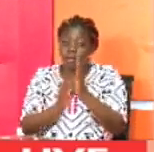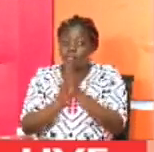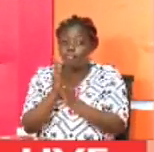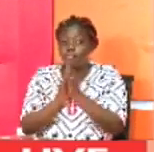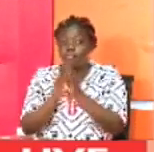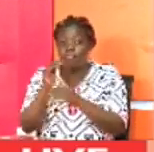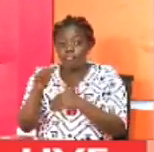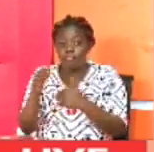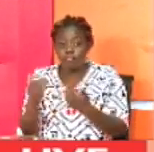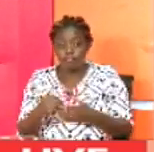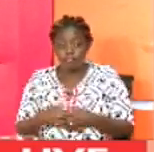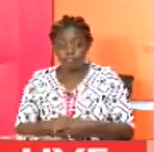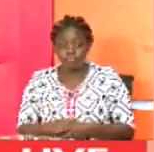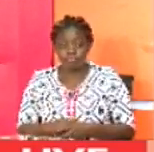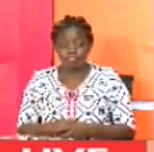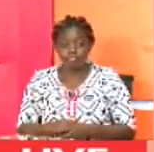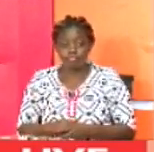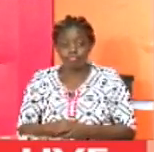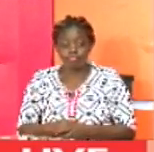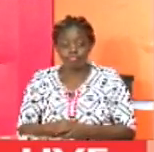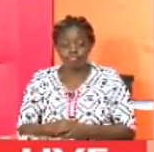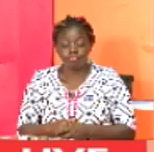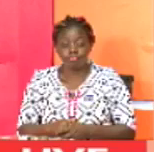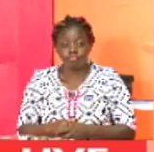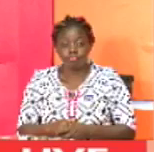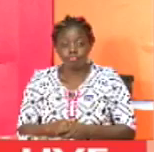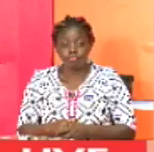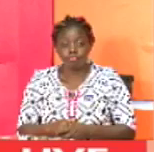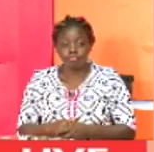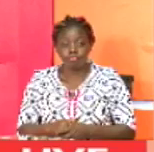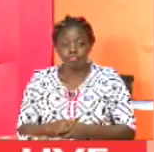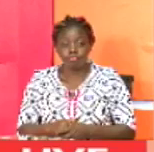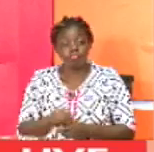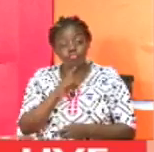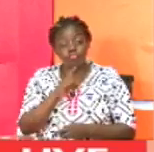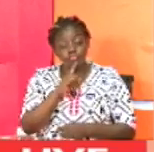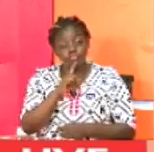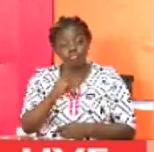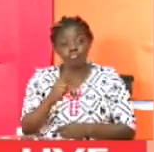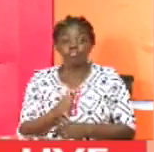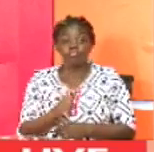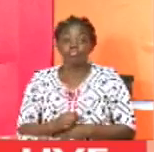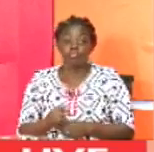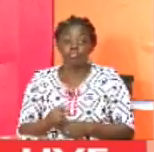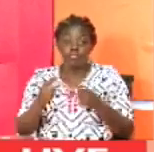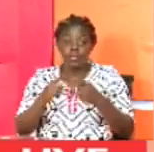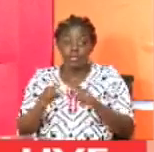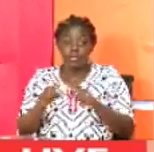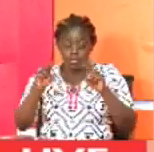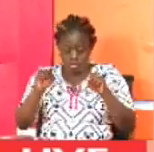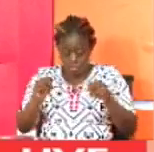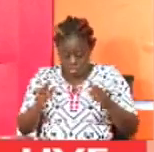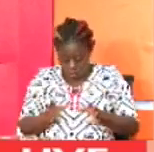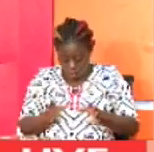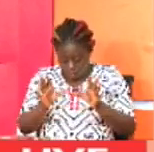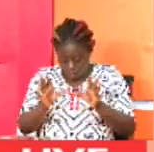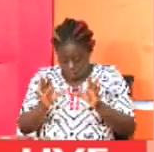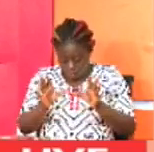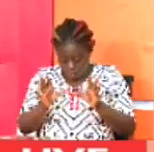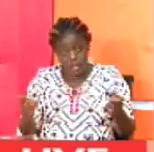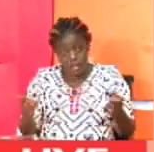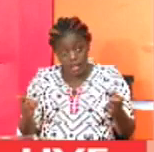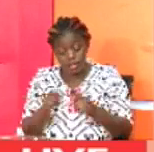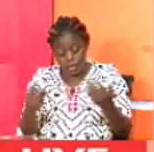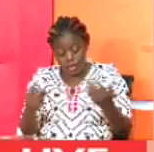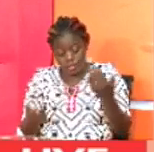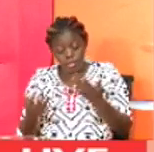ya ayuhannuzam kumi laila illa kalila nemulagira naye nga si kyekyobuwaze ngaffe bwe tuyinza